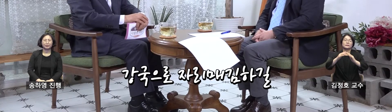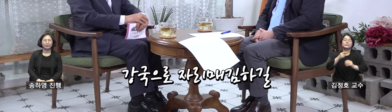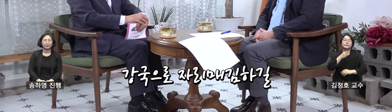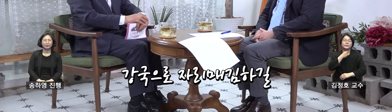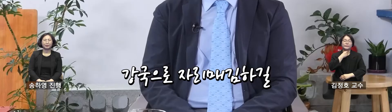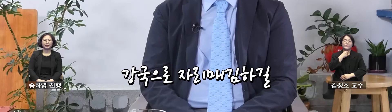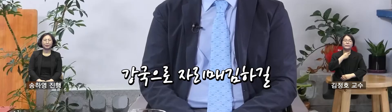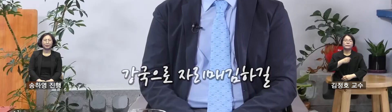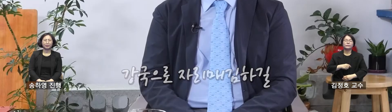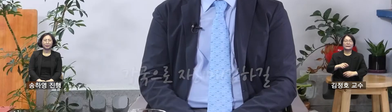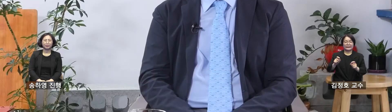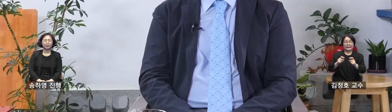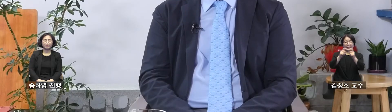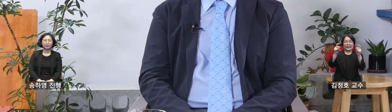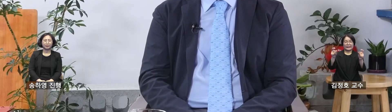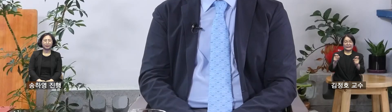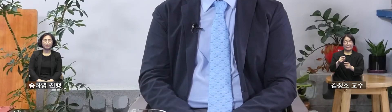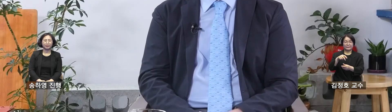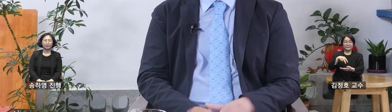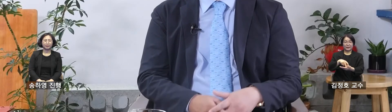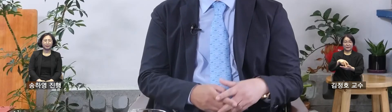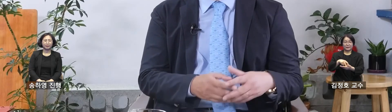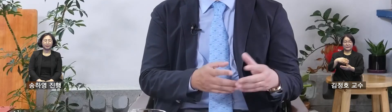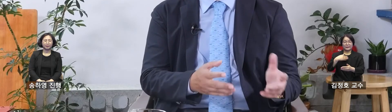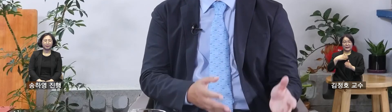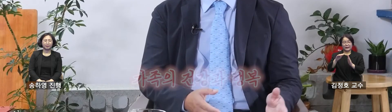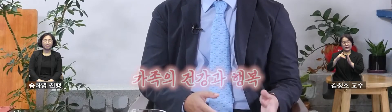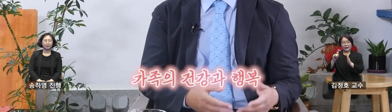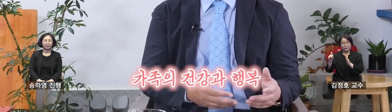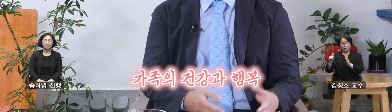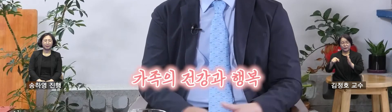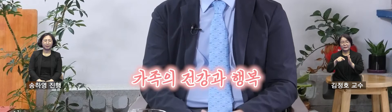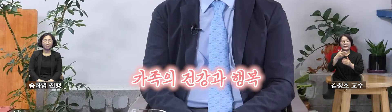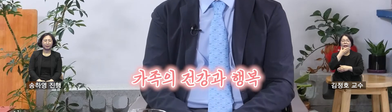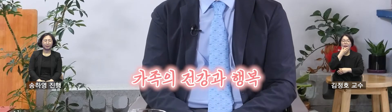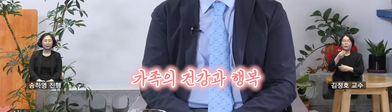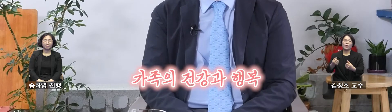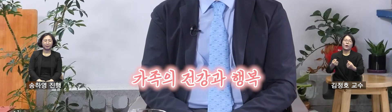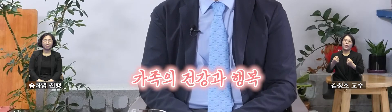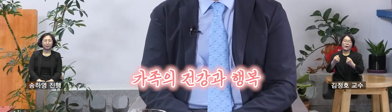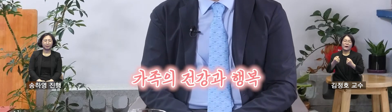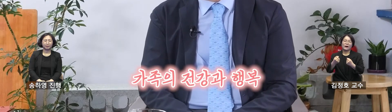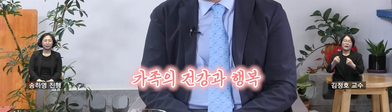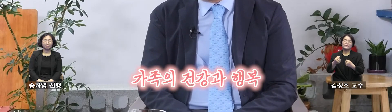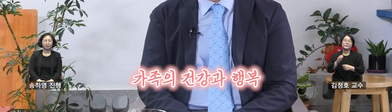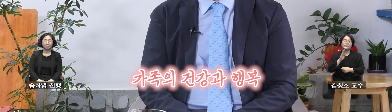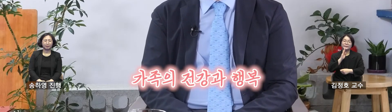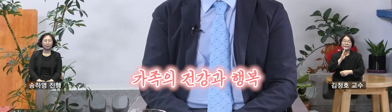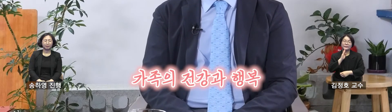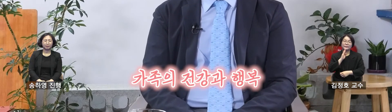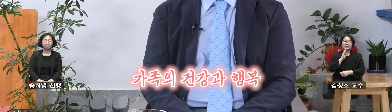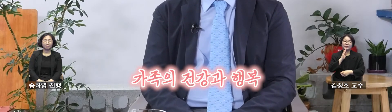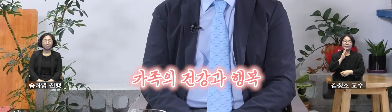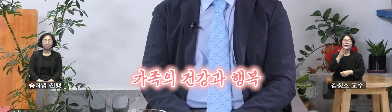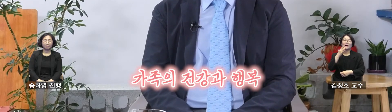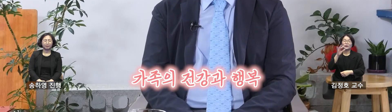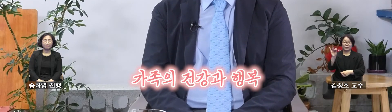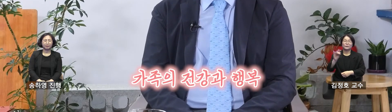바라고요. 개인적으로는 이제 우리 가족 내에서 행복하고 건강하게 사는 거는 또